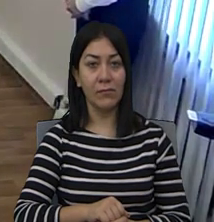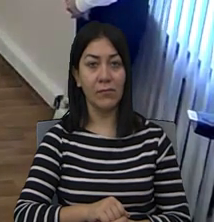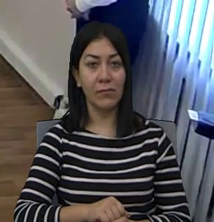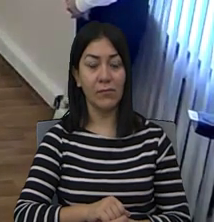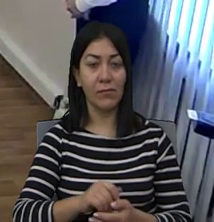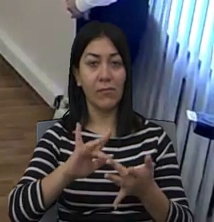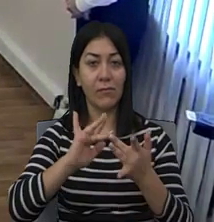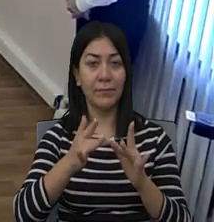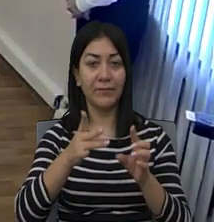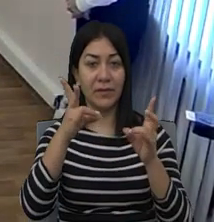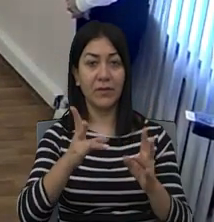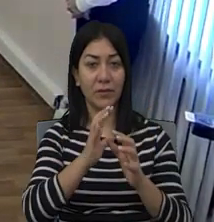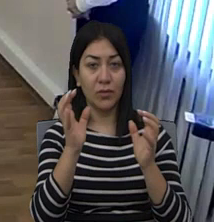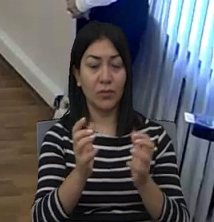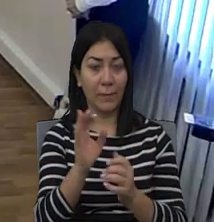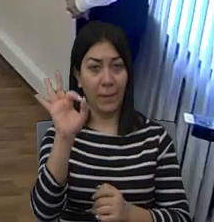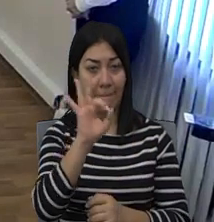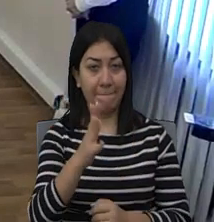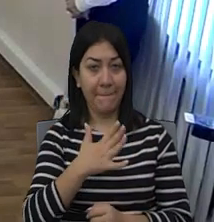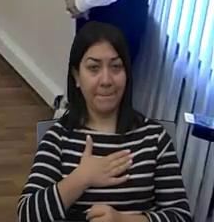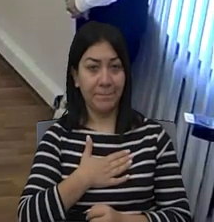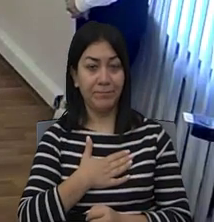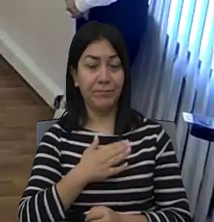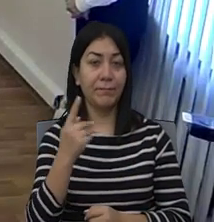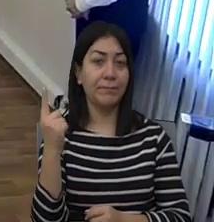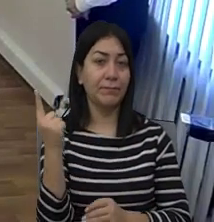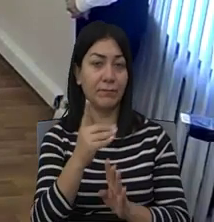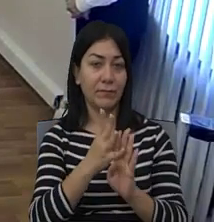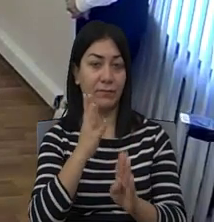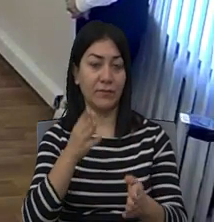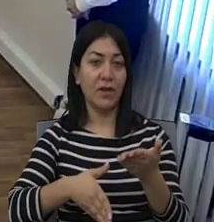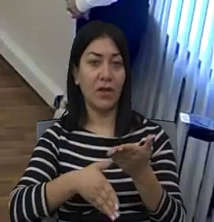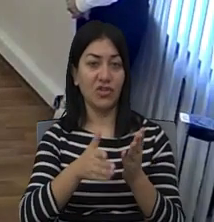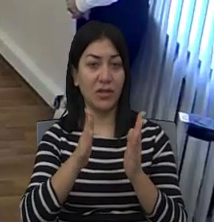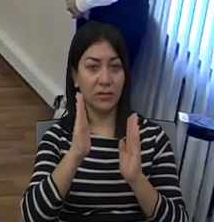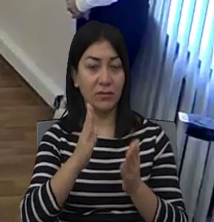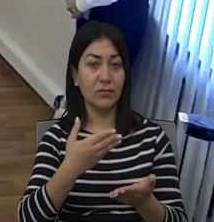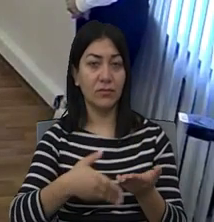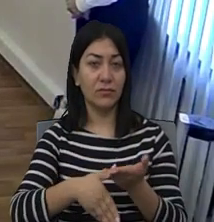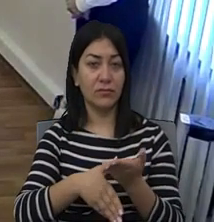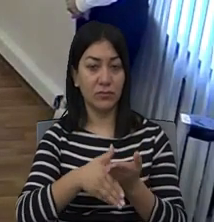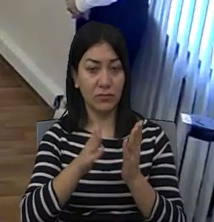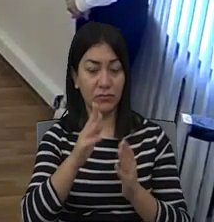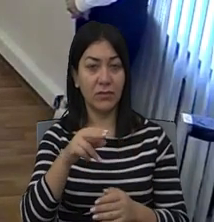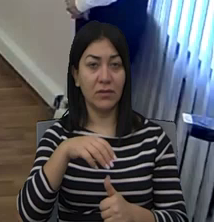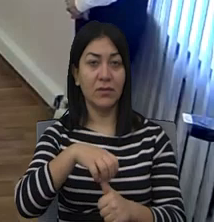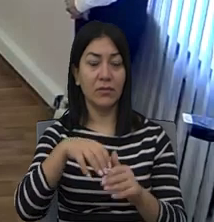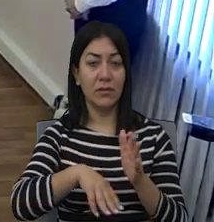կիբեր անվտանգության մասով մենք առաջին հերթին ուրեմն աջակցելու ենք, օժանդակելու ենք